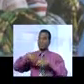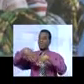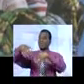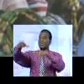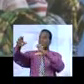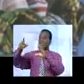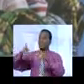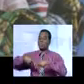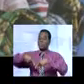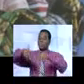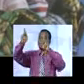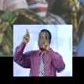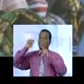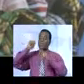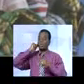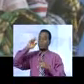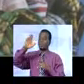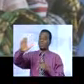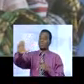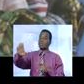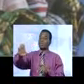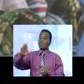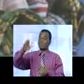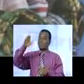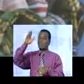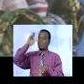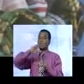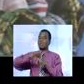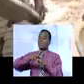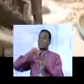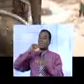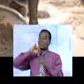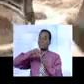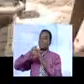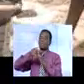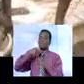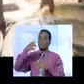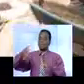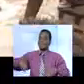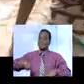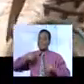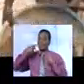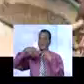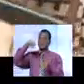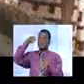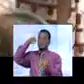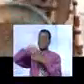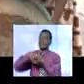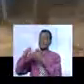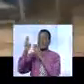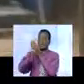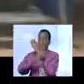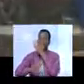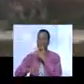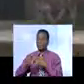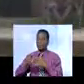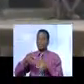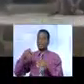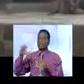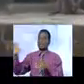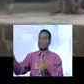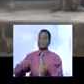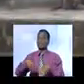pour permettre aux femmes, surtout celles vivant dans les zones rurales, de se